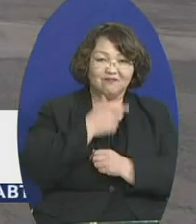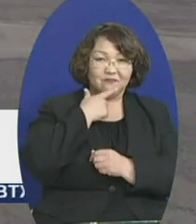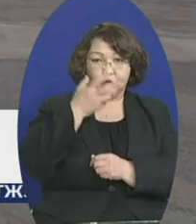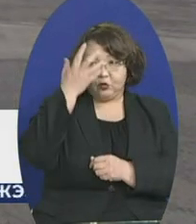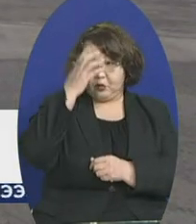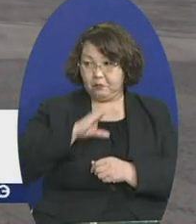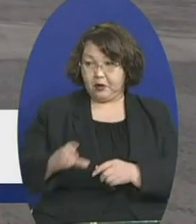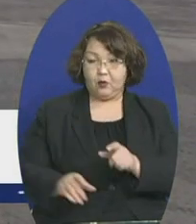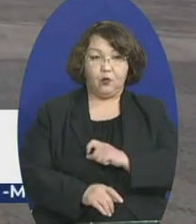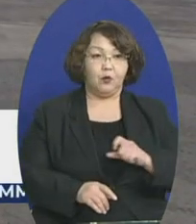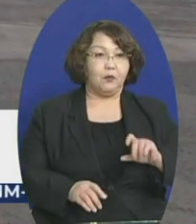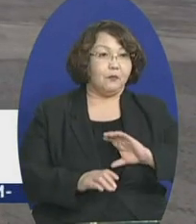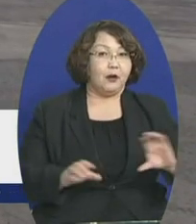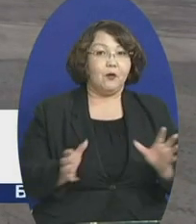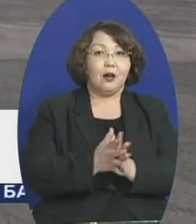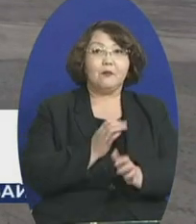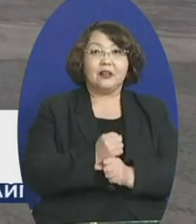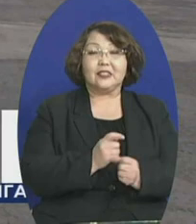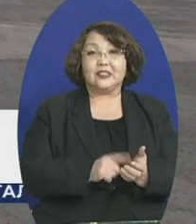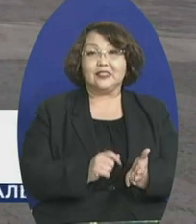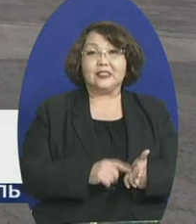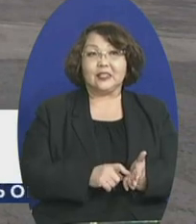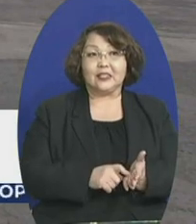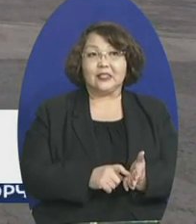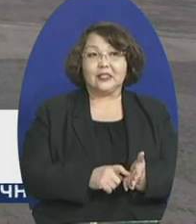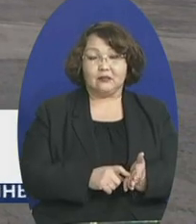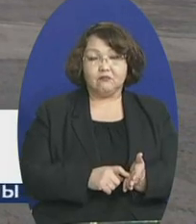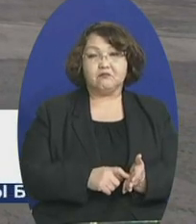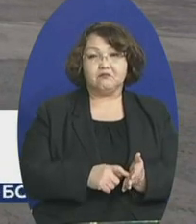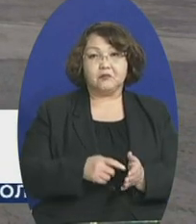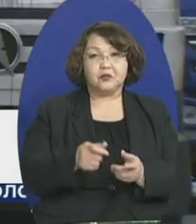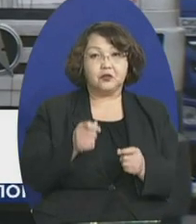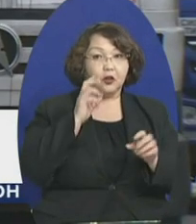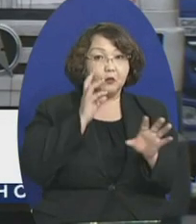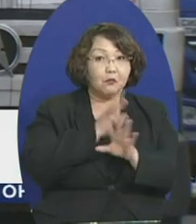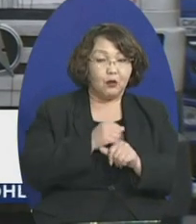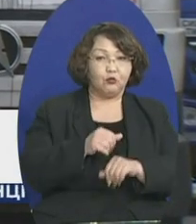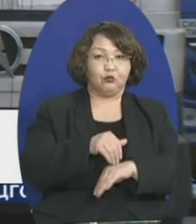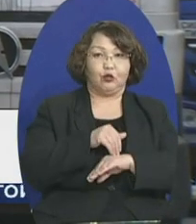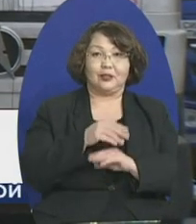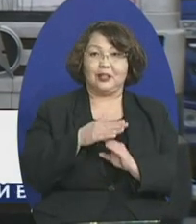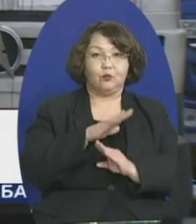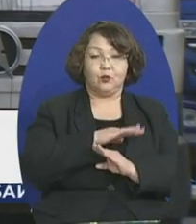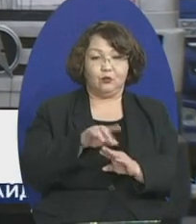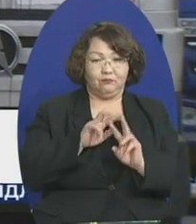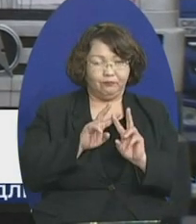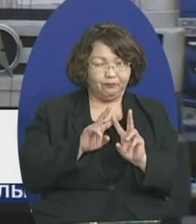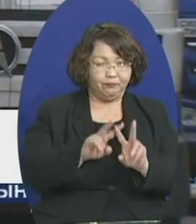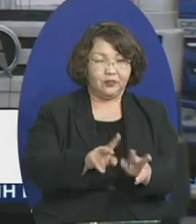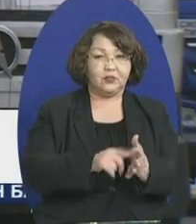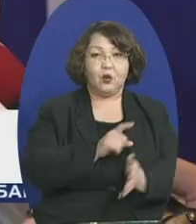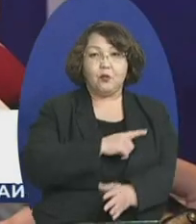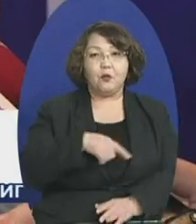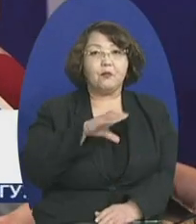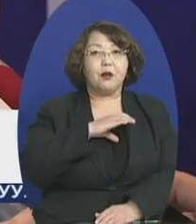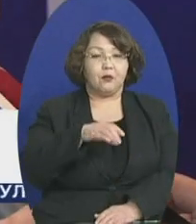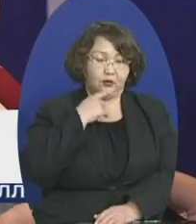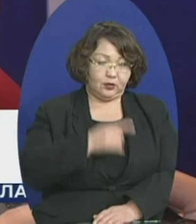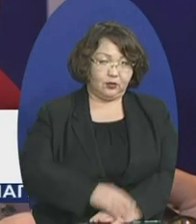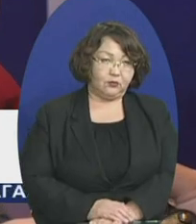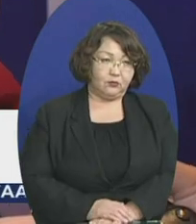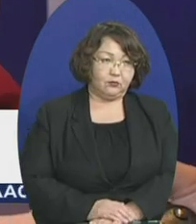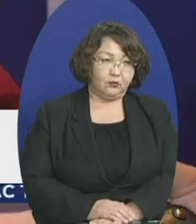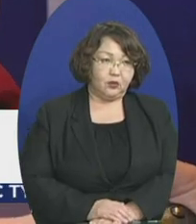хвшил хамтрах шаардлагатай болж байна. Гэхдээ засаглалын хувьд тогтвортой байх нь чухлыг хувийн хвшлийнхэн тодтоглоо.